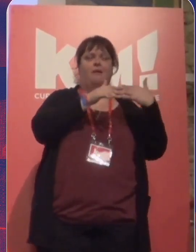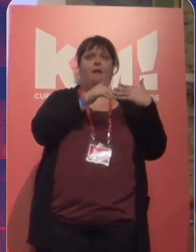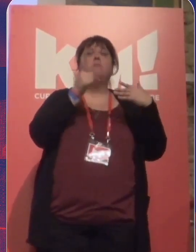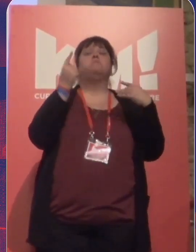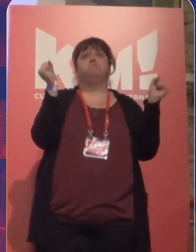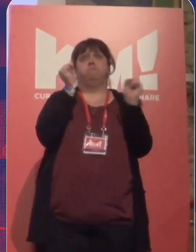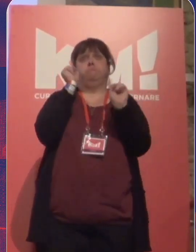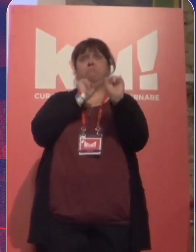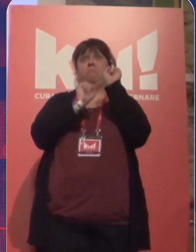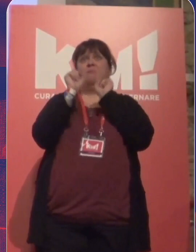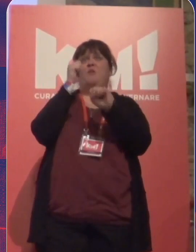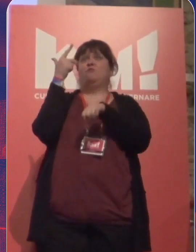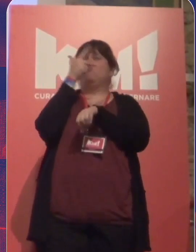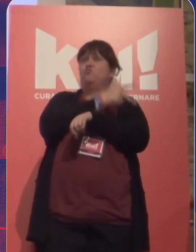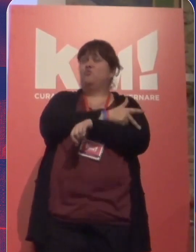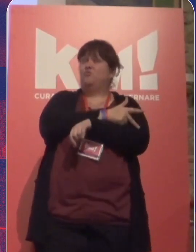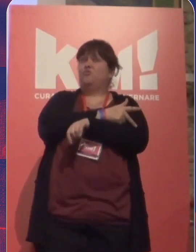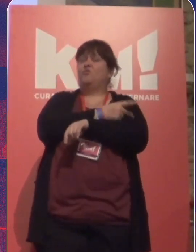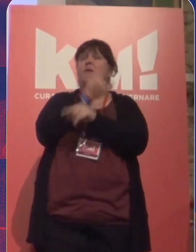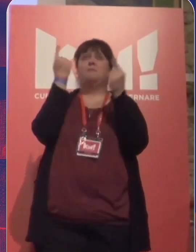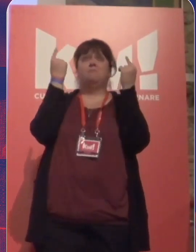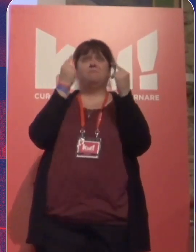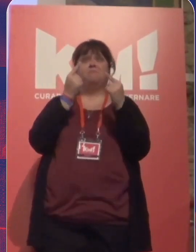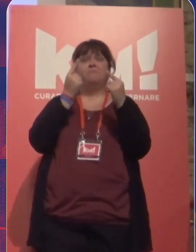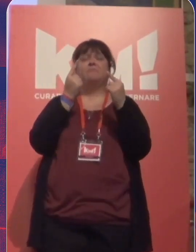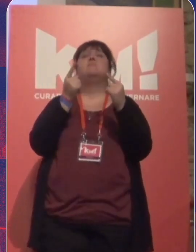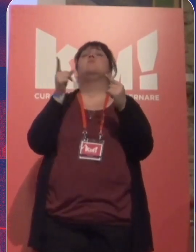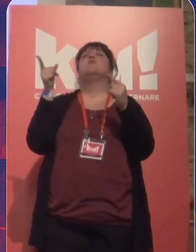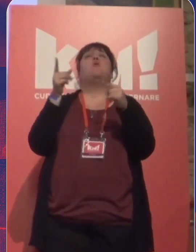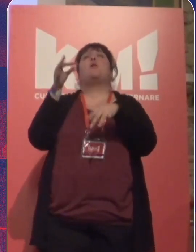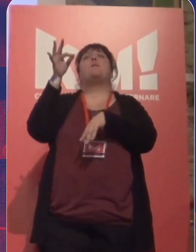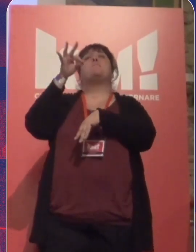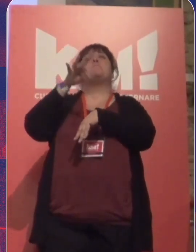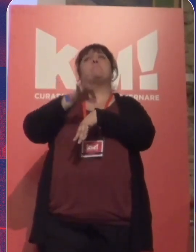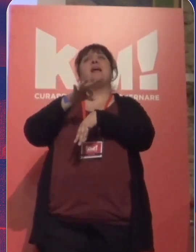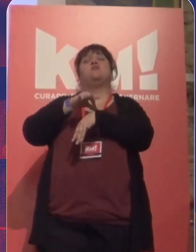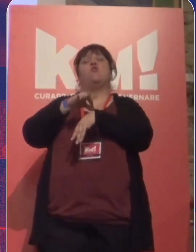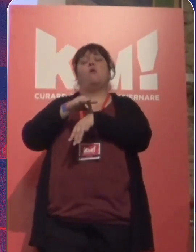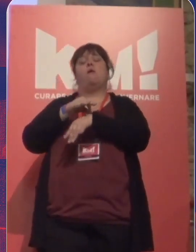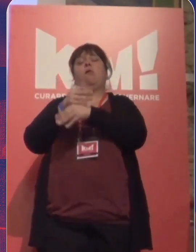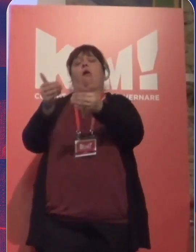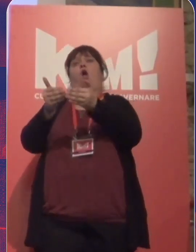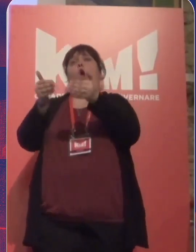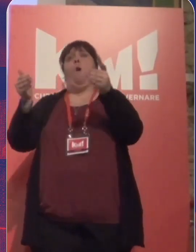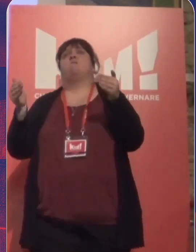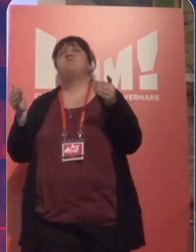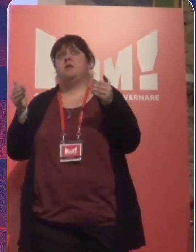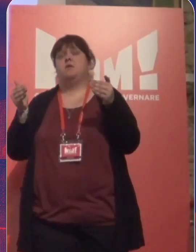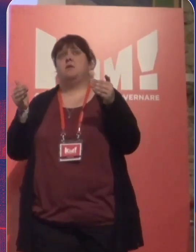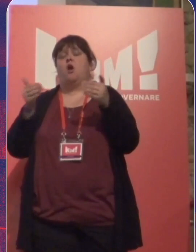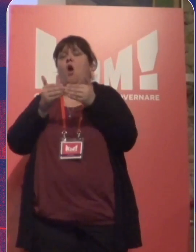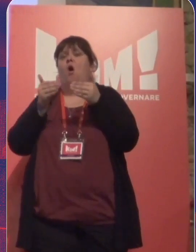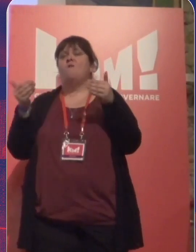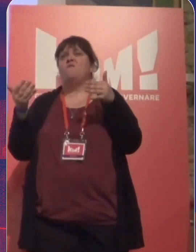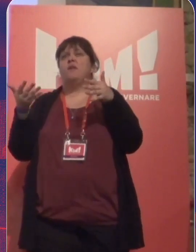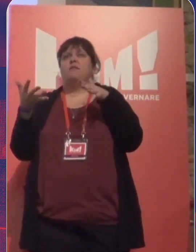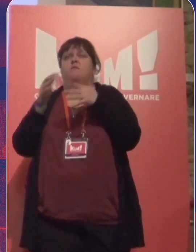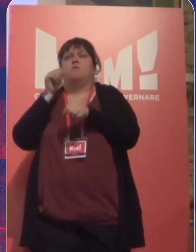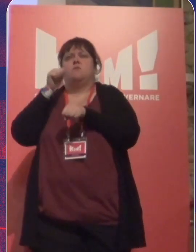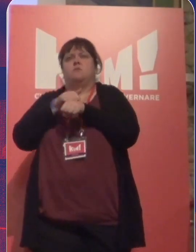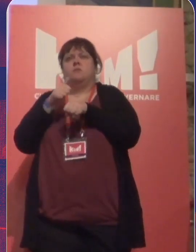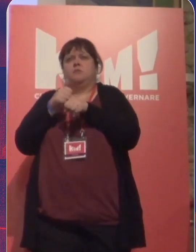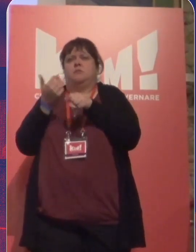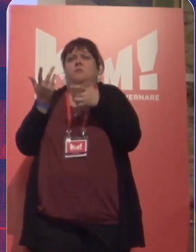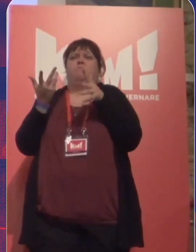patologie del confine dove il confine si irrigidisce diventa carapaci con diventa appunto si oh si